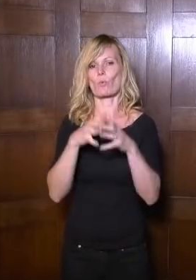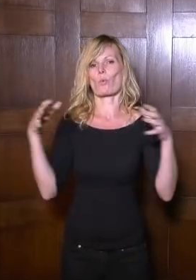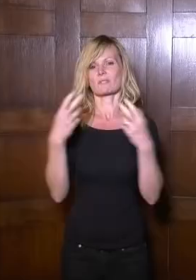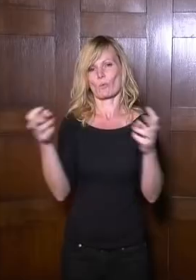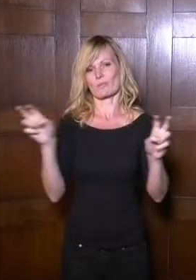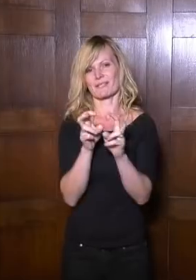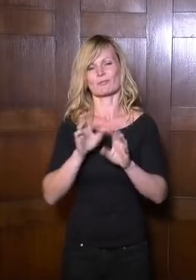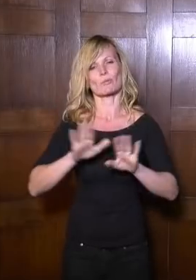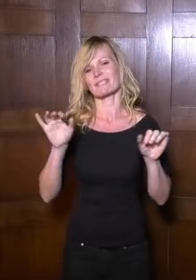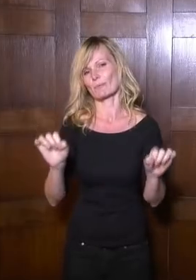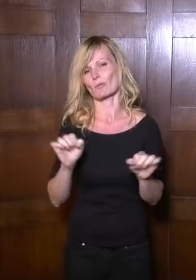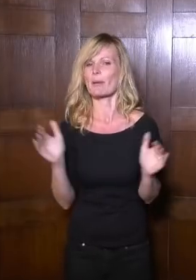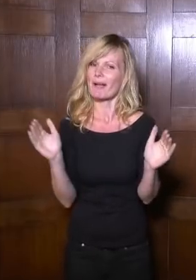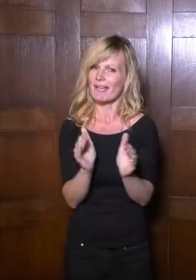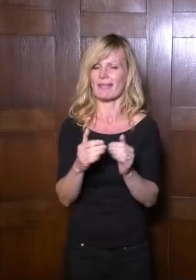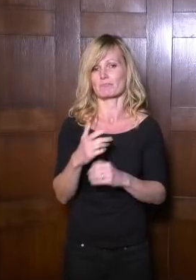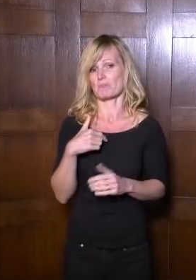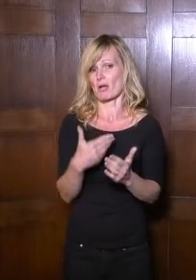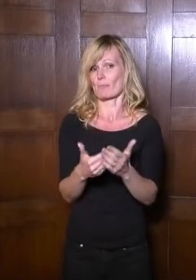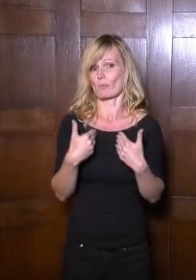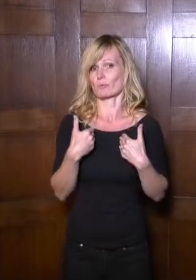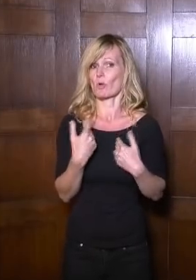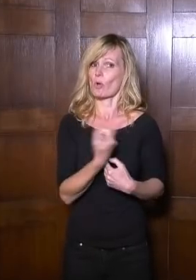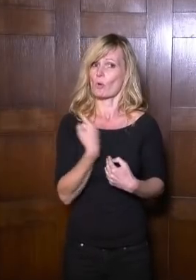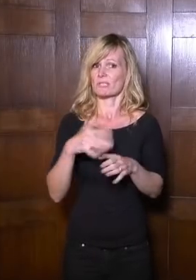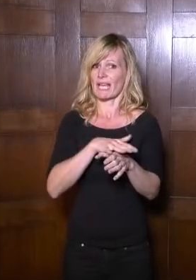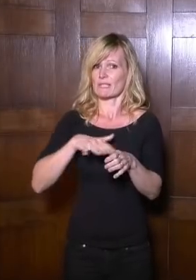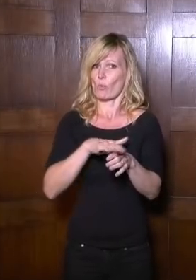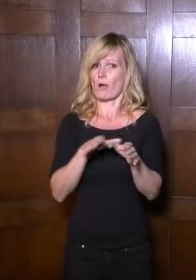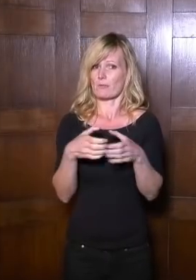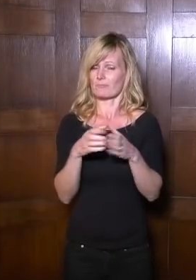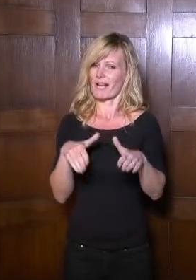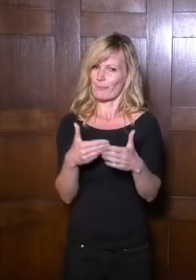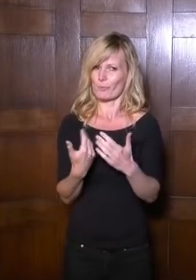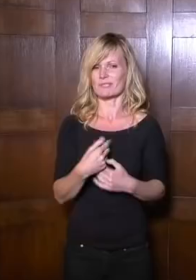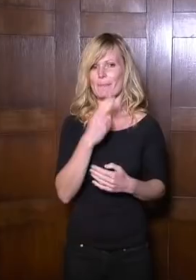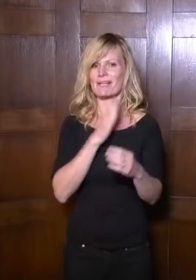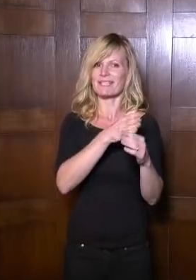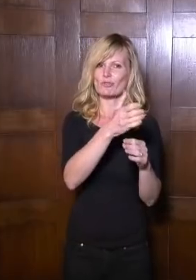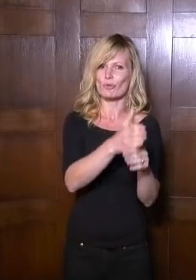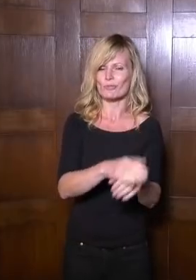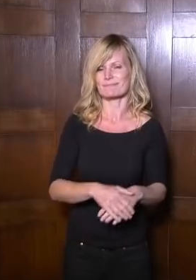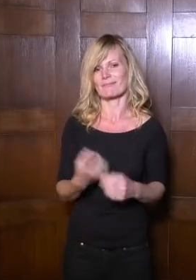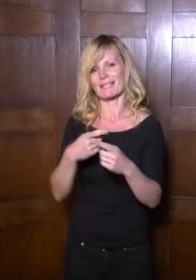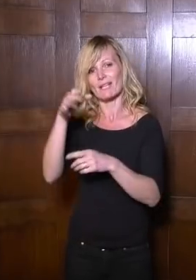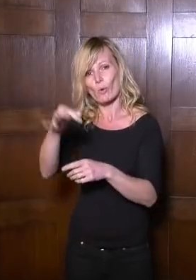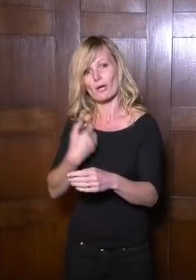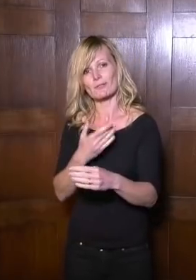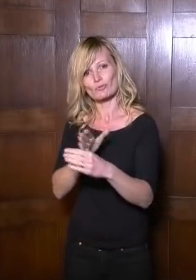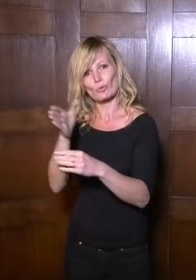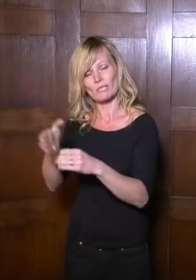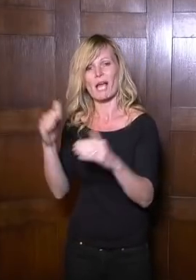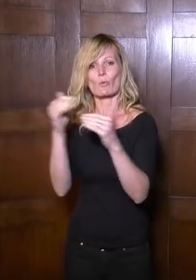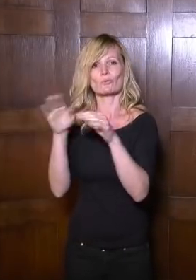gerne hätten. Aber ich biete das zumindest für unser Ressort auf jeden Fall auch an. Ich habe das in Pirna schon gemacht, ich habe das auch an anderen Orten schon gemacht, in